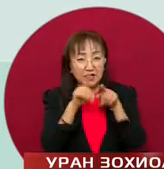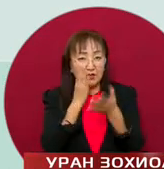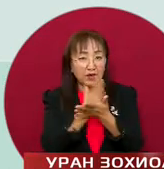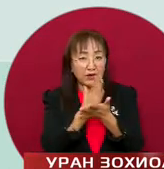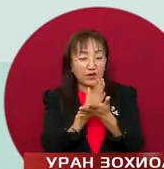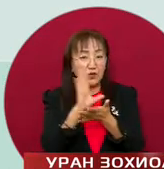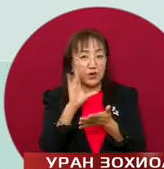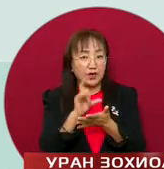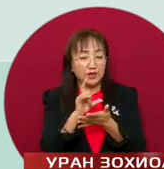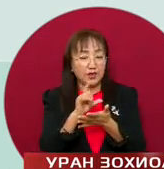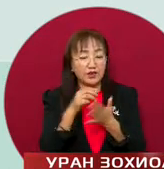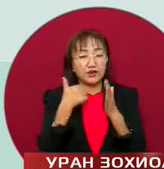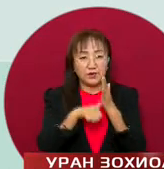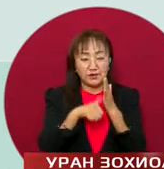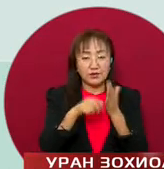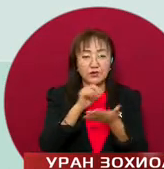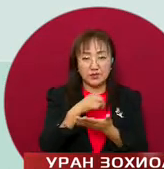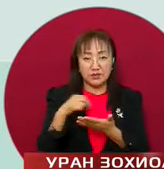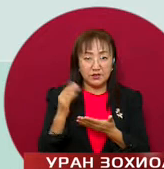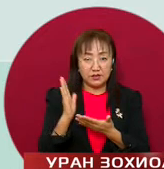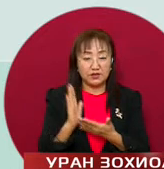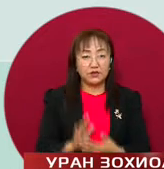гэдгийг бас тэмдэгтээ бичнэ шүү.